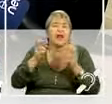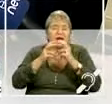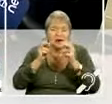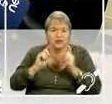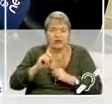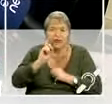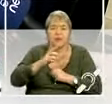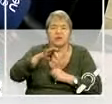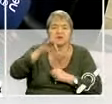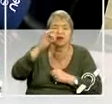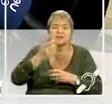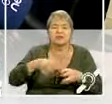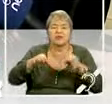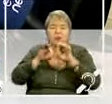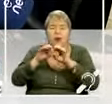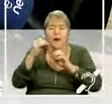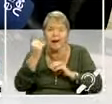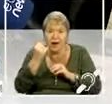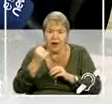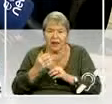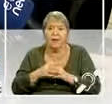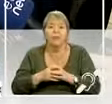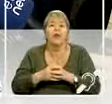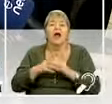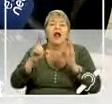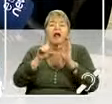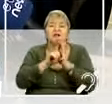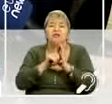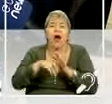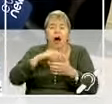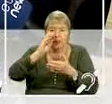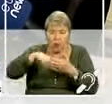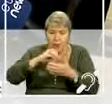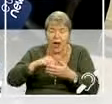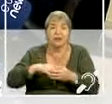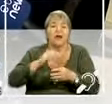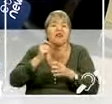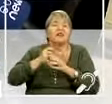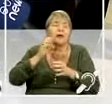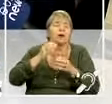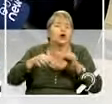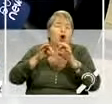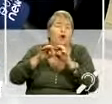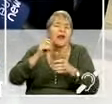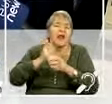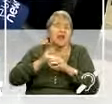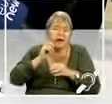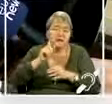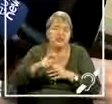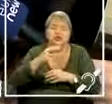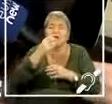găsească formula prin care, odată legea ce a fost aprobată, normele tehnice să prevadă și modul în care soluționează această problemă.